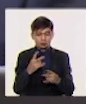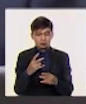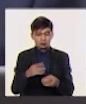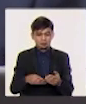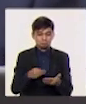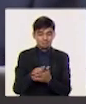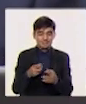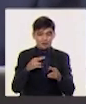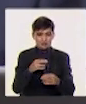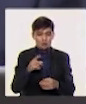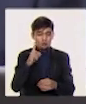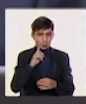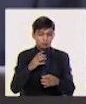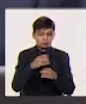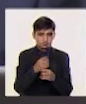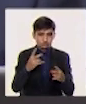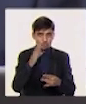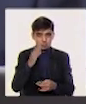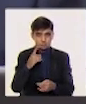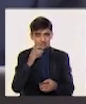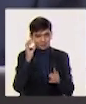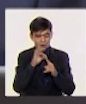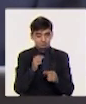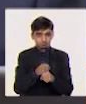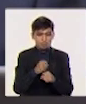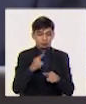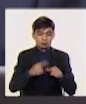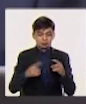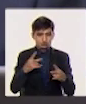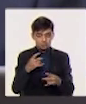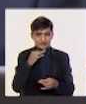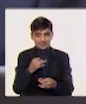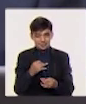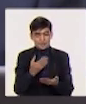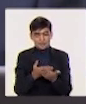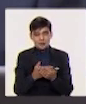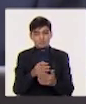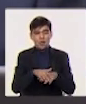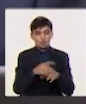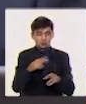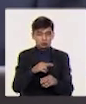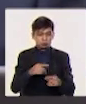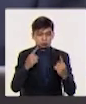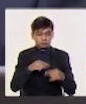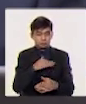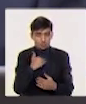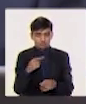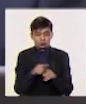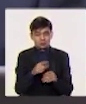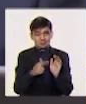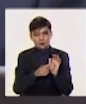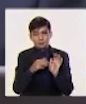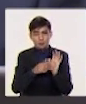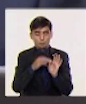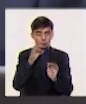ақылға қонымды деңгейге дейін төмендетуге бағытталған шараларды шұғыл түрде қолға алу керек. Яғни, халықты тақырға отырғызбайтындай 7-8